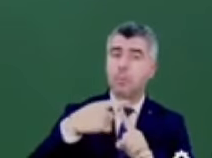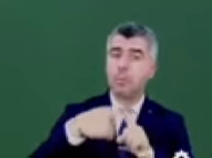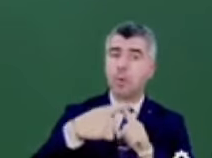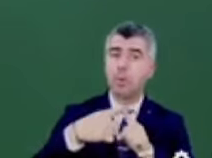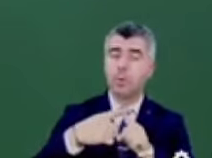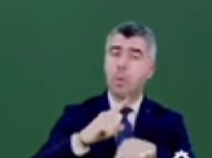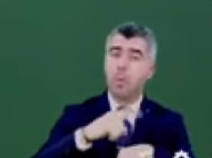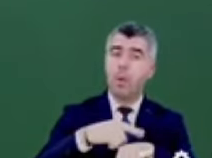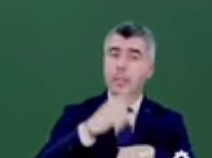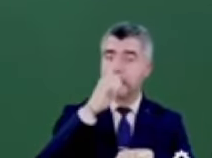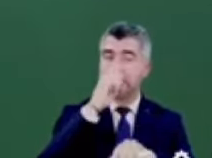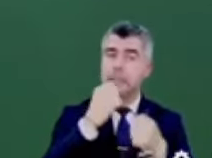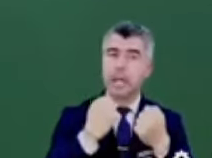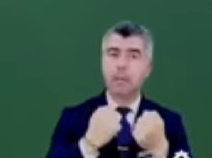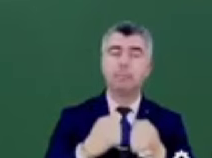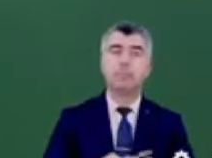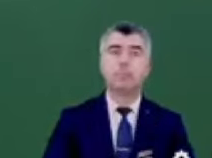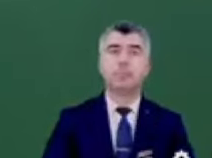هو